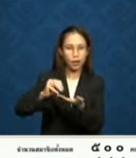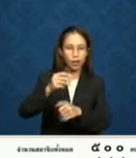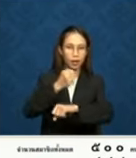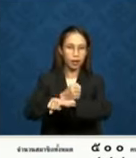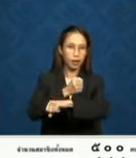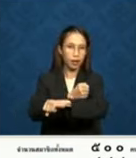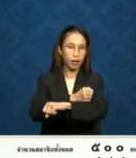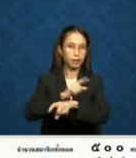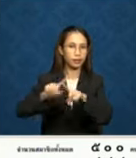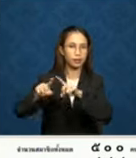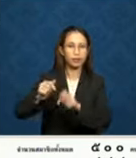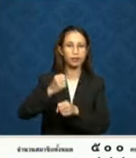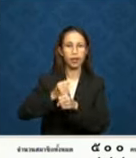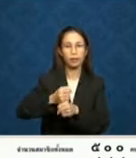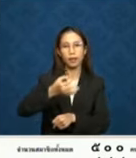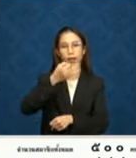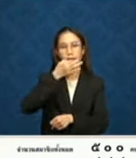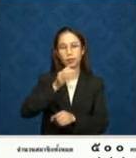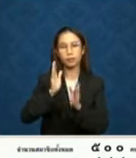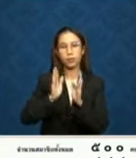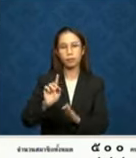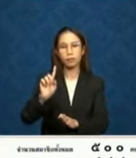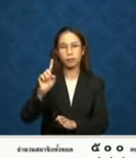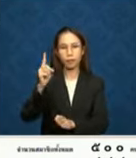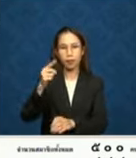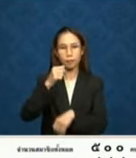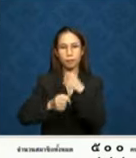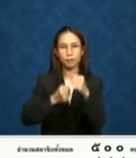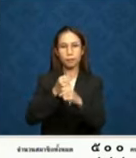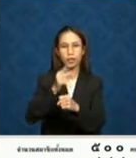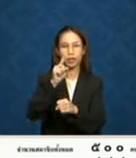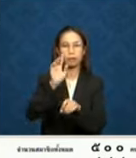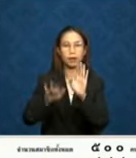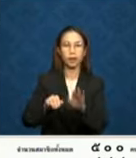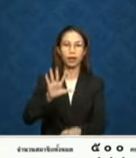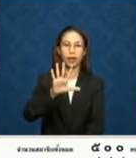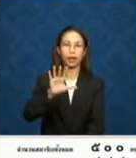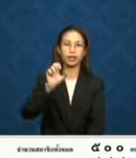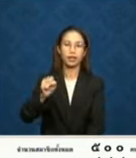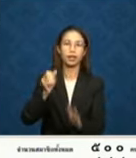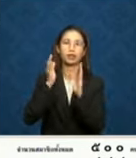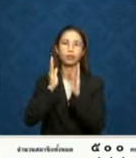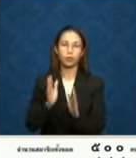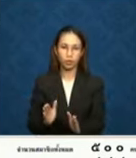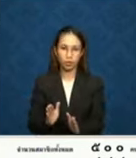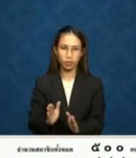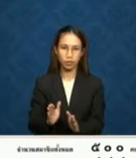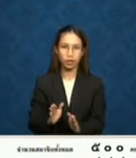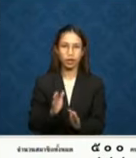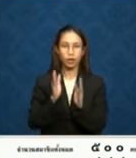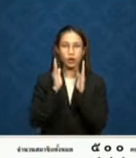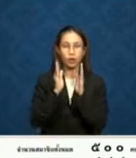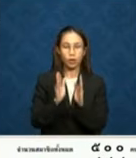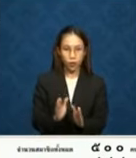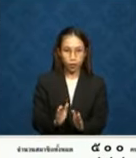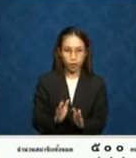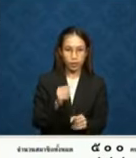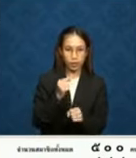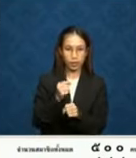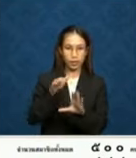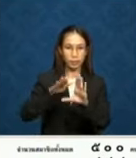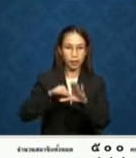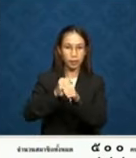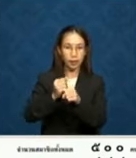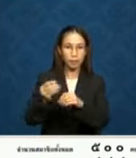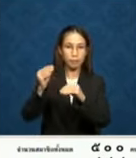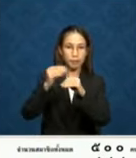งงานเข้าสู่ระบบใหม่ๆปีรับประมาณ 5 แนคนแน่นอนครับมีคนเข้า ก็ตองมคน